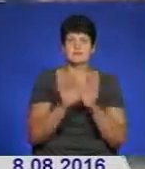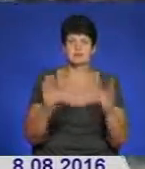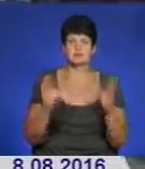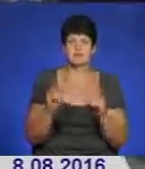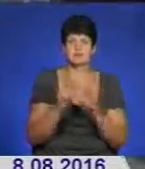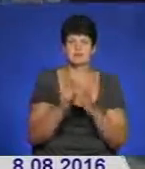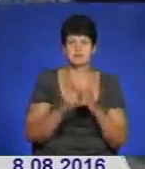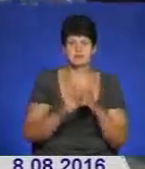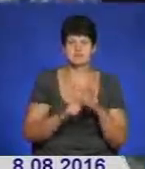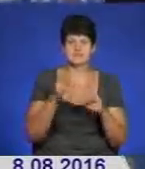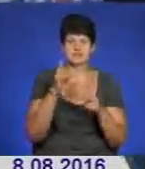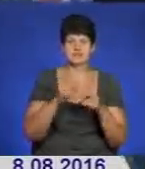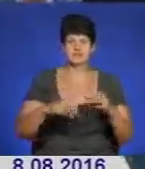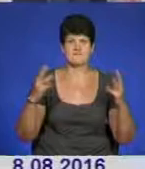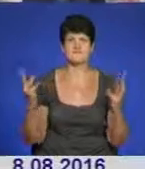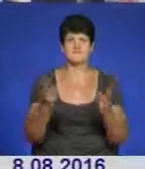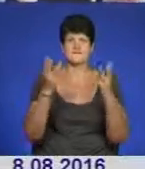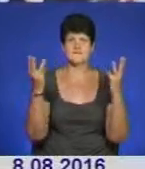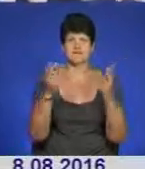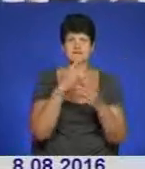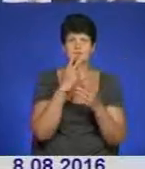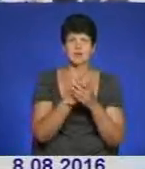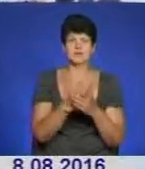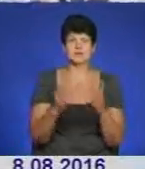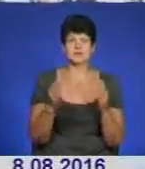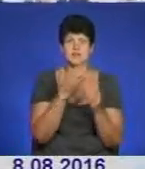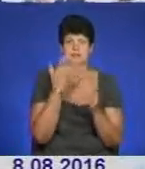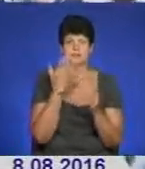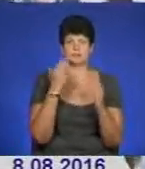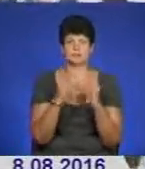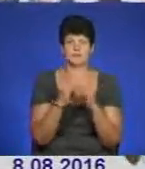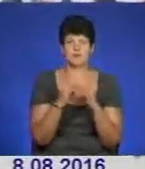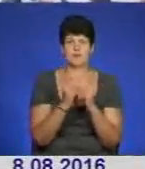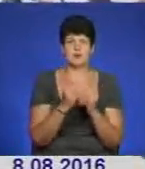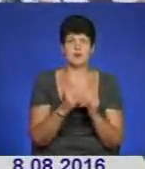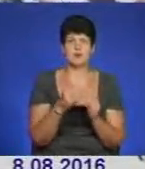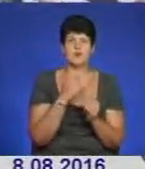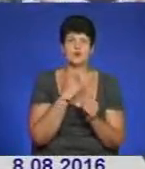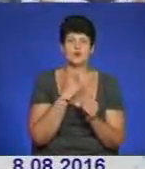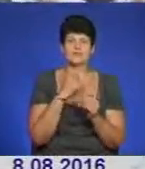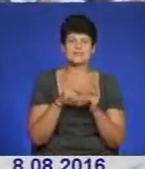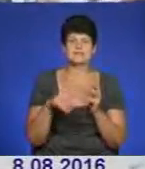Лемківщини» традиційною ватрою, яка символізує тепло домашнього вогнища і голос землі та предків.